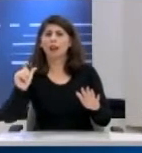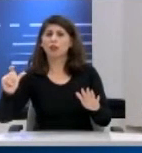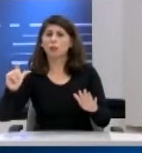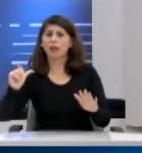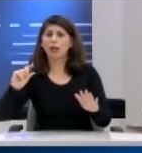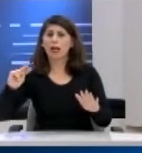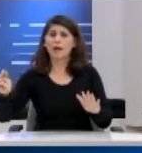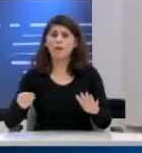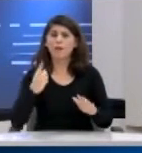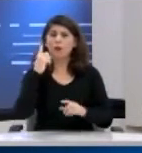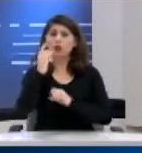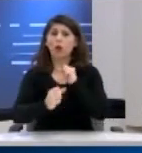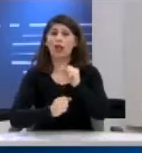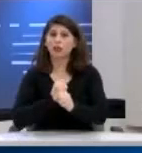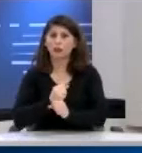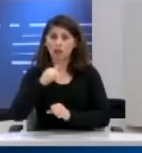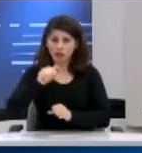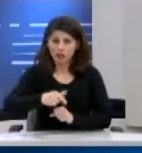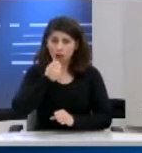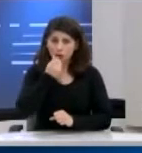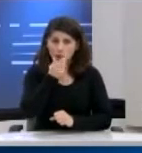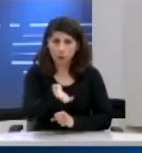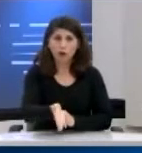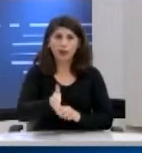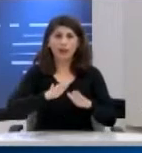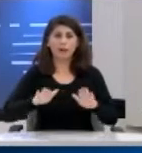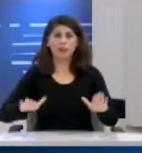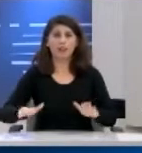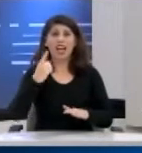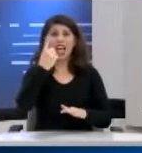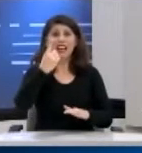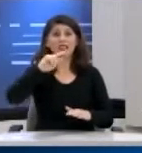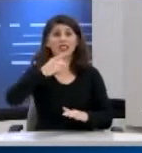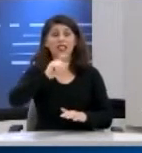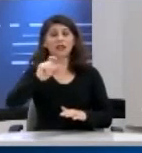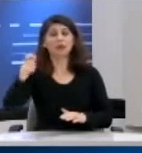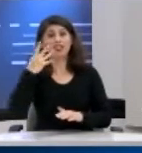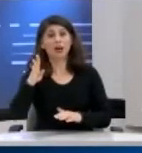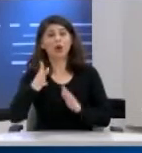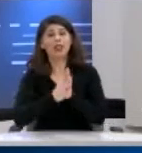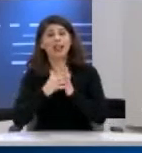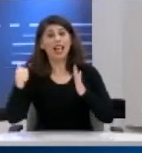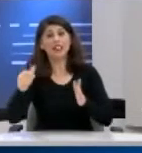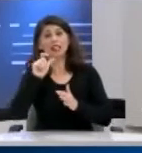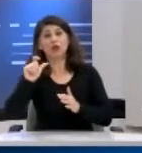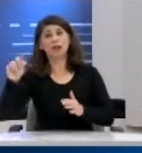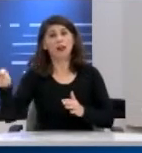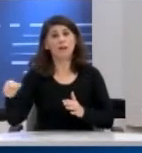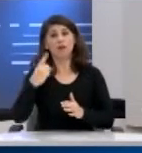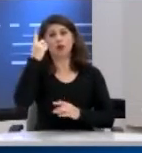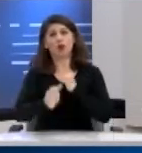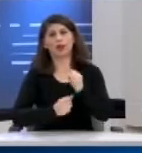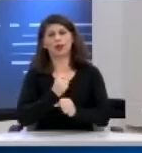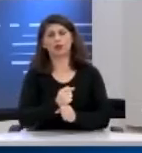ετησίως. Ενώ σήμερα η δαπάνη για το παιδί είναι στο 1 δις 416 εκατομμύρια ευρώ ετησίως.